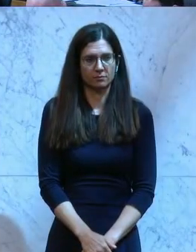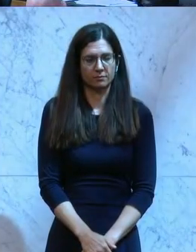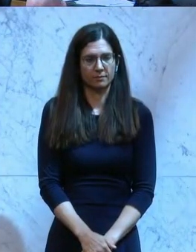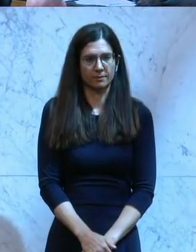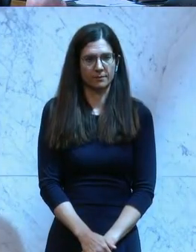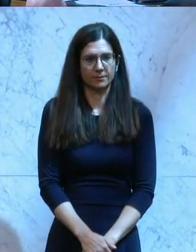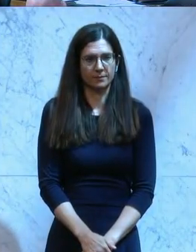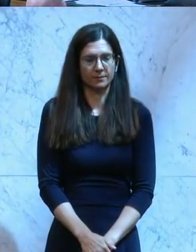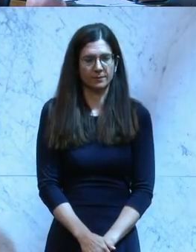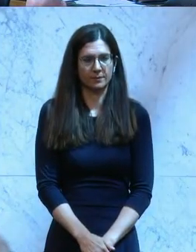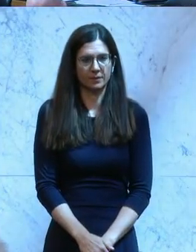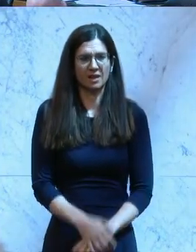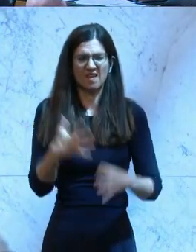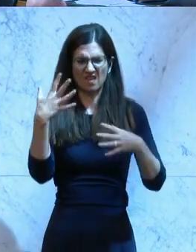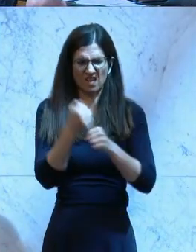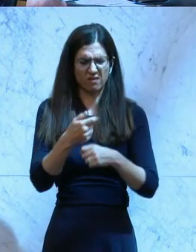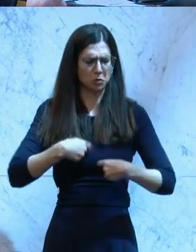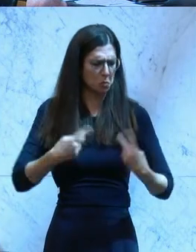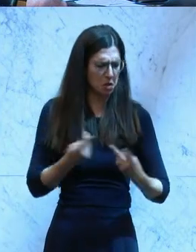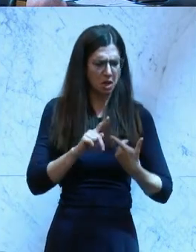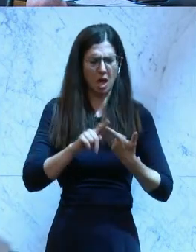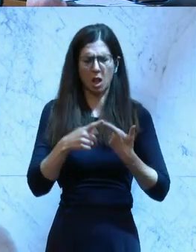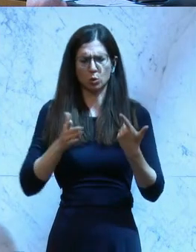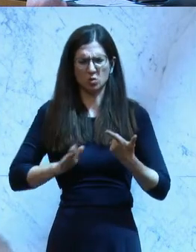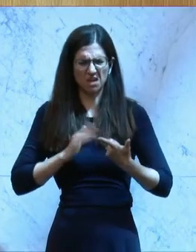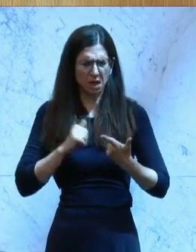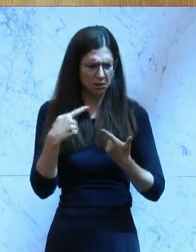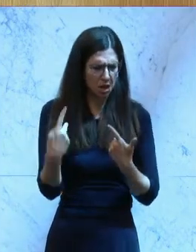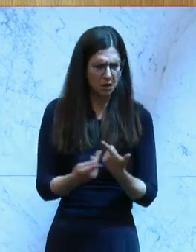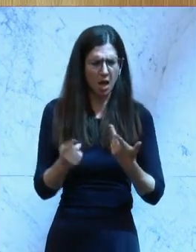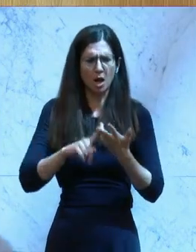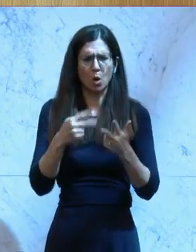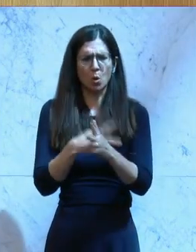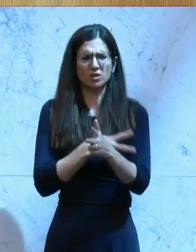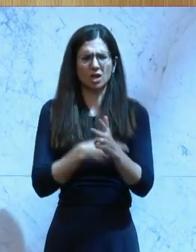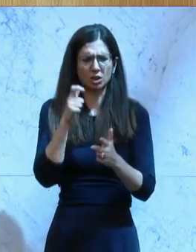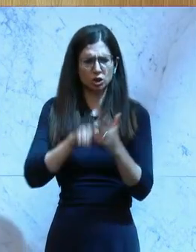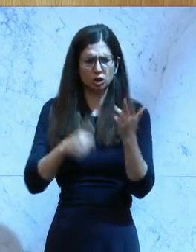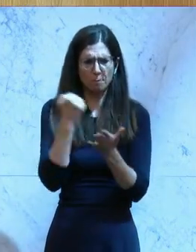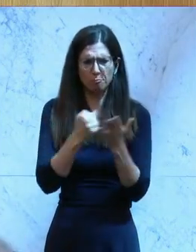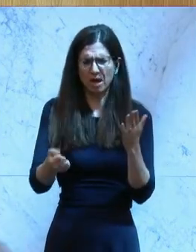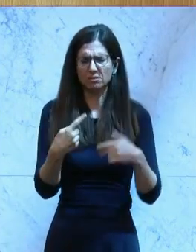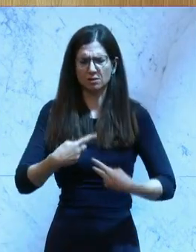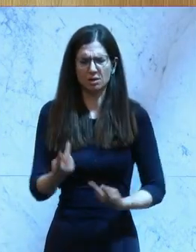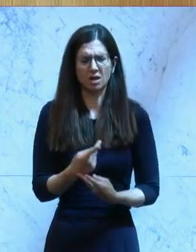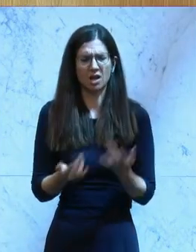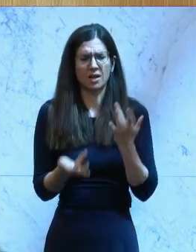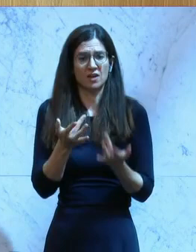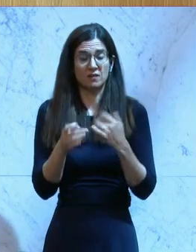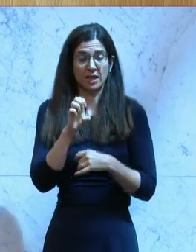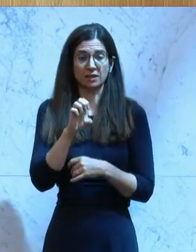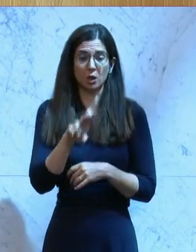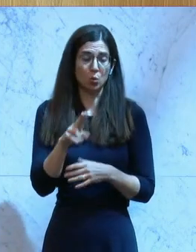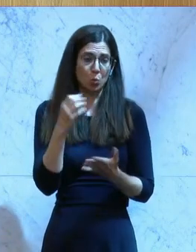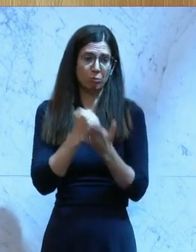Also, unsere Verfassung ist Ihnen egal, unsere Souveränität ist Ihnen egal, der österreichische Pass ist Ihnen sowieso egal, am liebsten wäre Ihnen schon jetzt ein europäischer